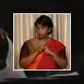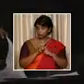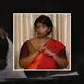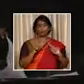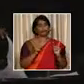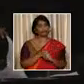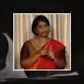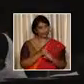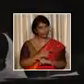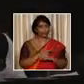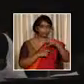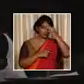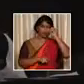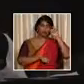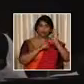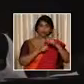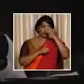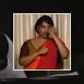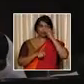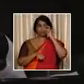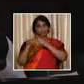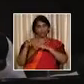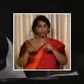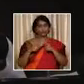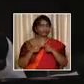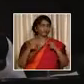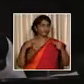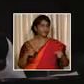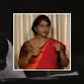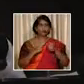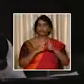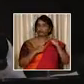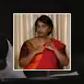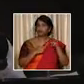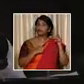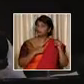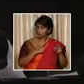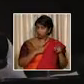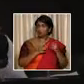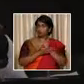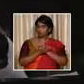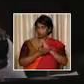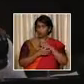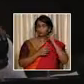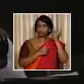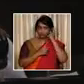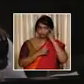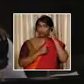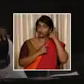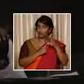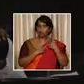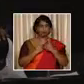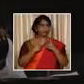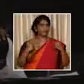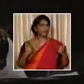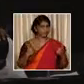மக்களையும் தமிழ் மக்களையும் துருவமயப்படுத்தி அது இரண்டாக வைத்திருக்கிறது இது எல்லாரும் உலகம் அறிந்த உண்மை இந்த துருவமயப்படுத்தப்பட்டது என்பதை இந்த